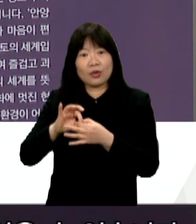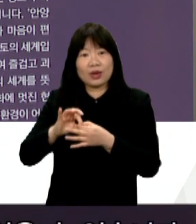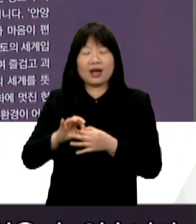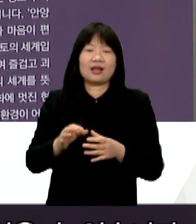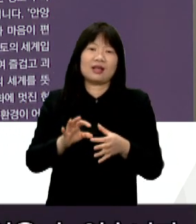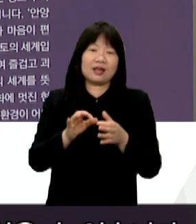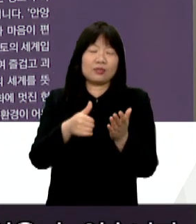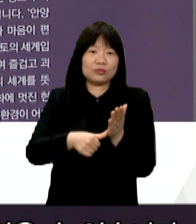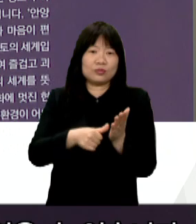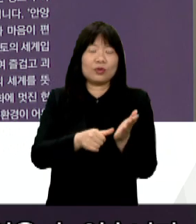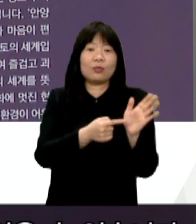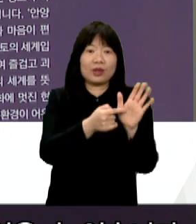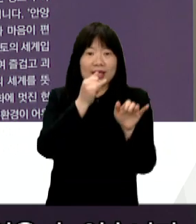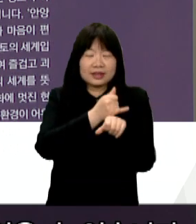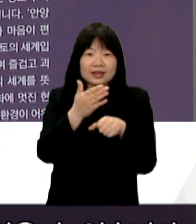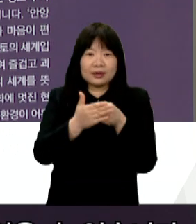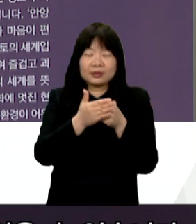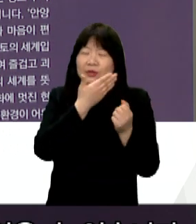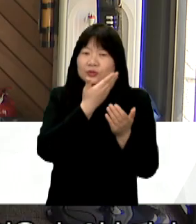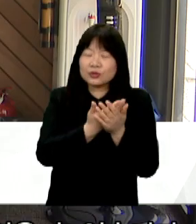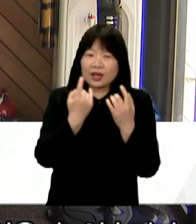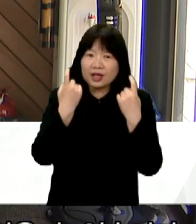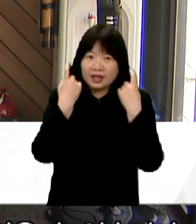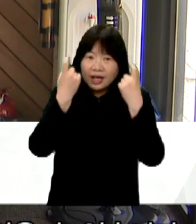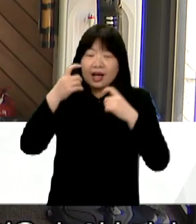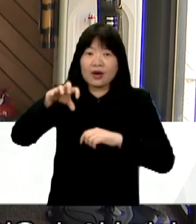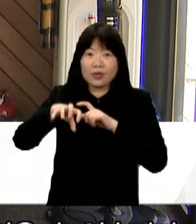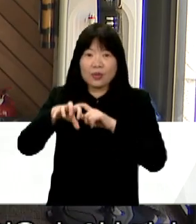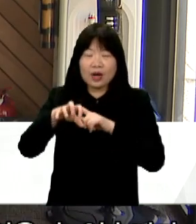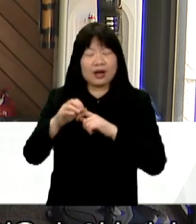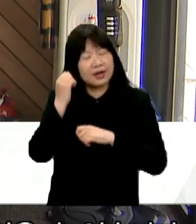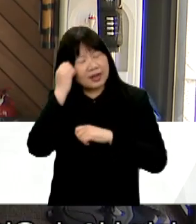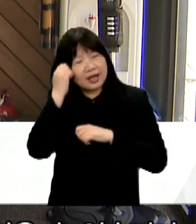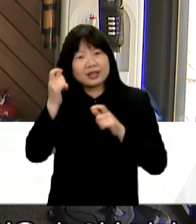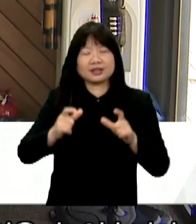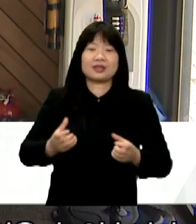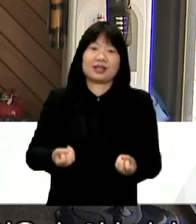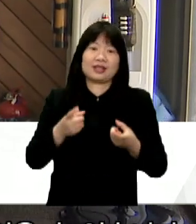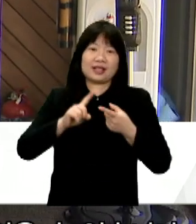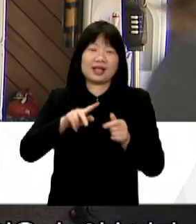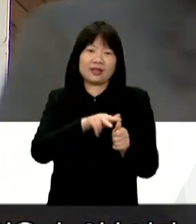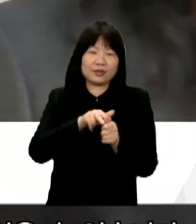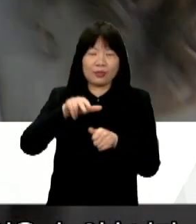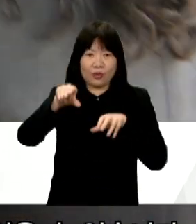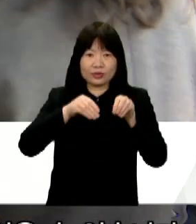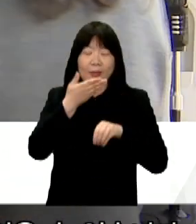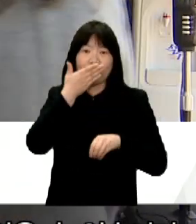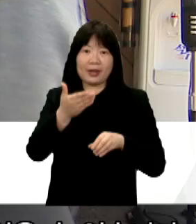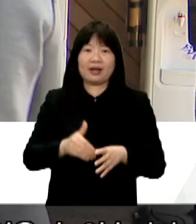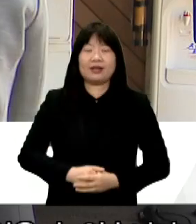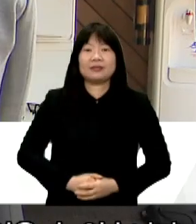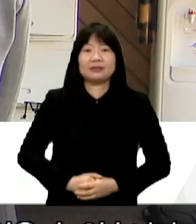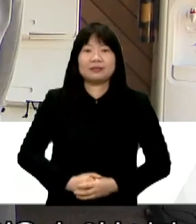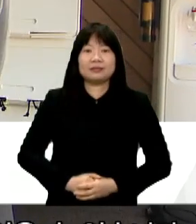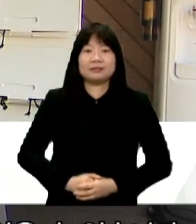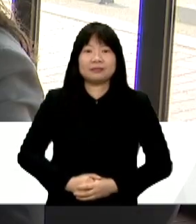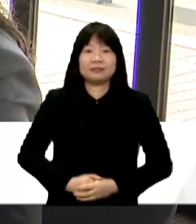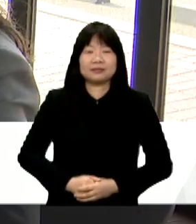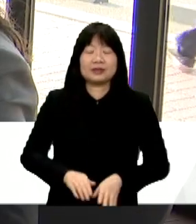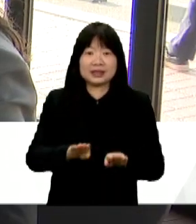물론 관련 유인물이 비치돼 있어 주요 관광지와 숙박업소, 교통편 지역 행사 등의 정보를 얻을 수